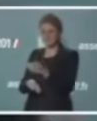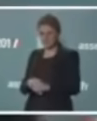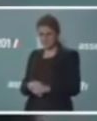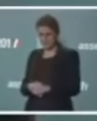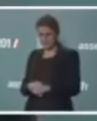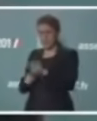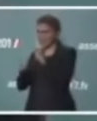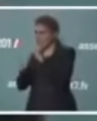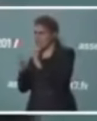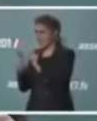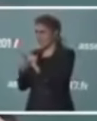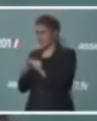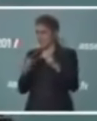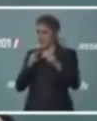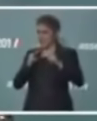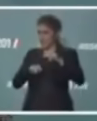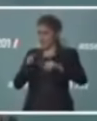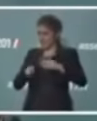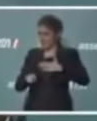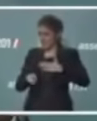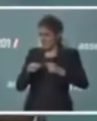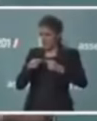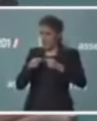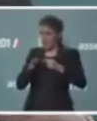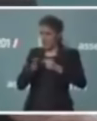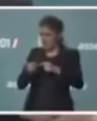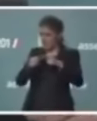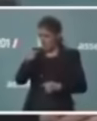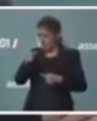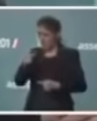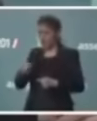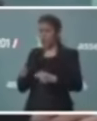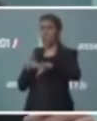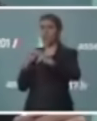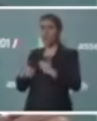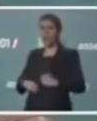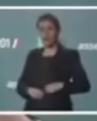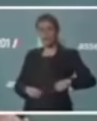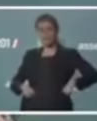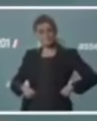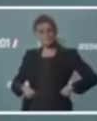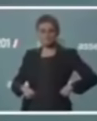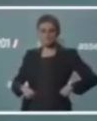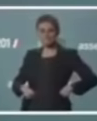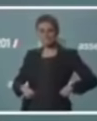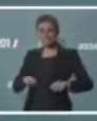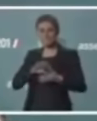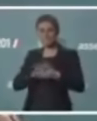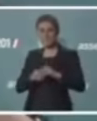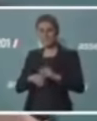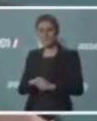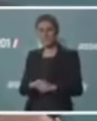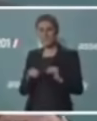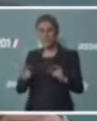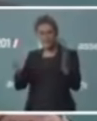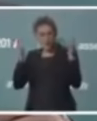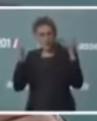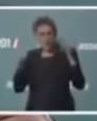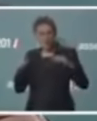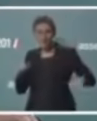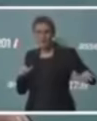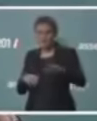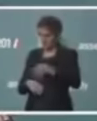parlé de l'endettement du village. Il m'a dit: bah oui, dis donc, c'est embêtant ça. Il m'a dit mais vous avez des forêts?